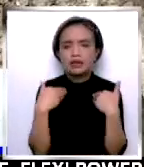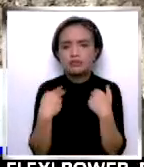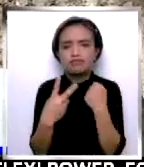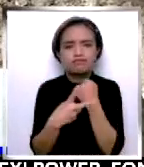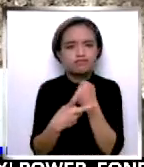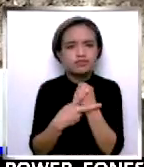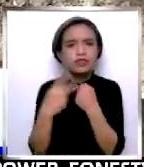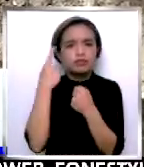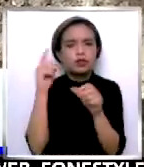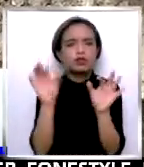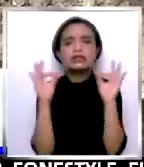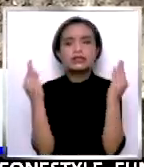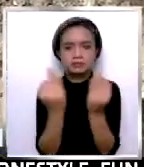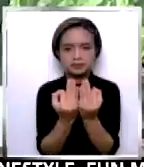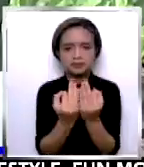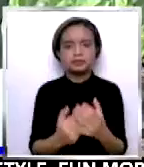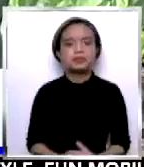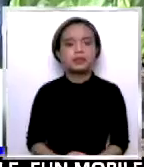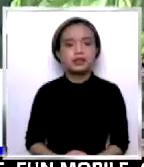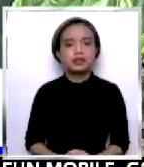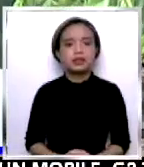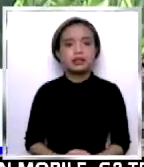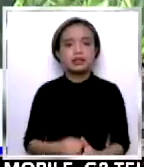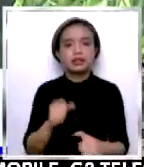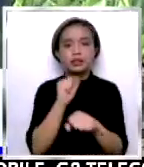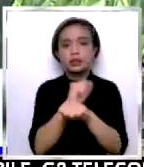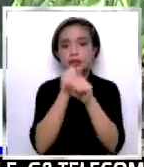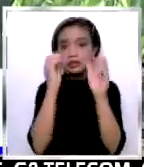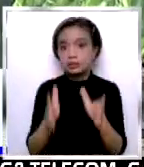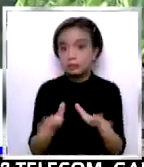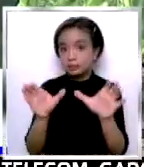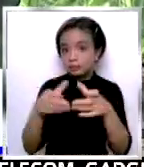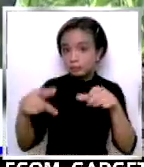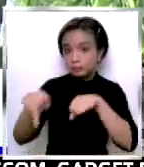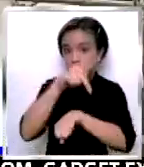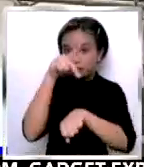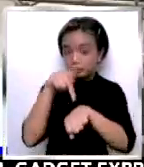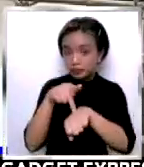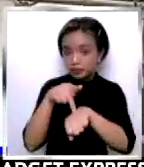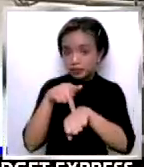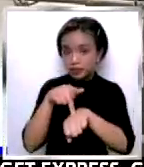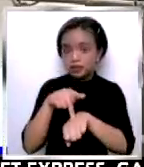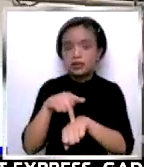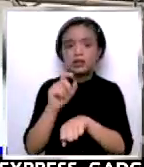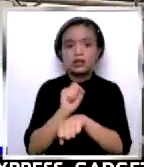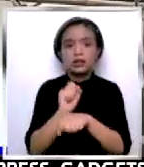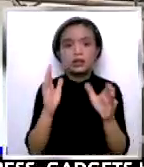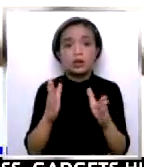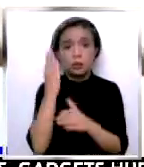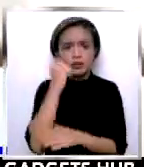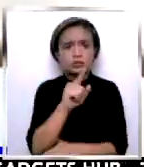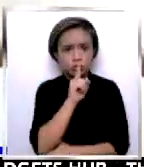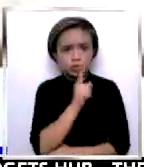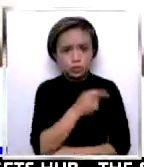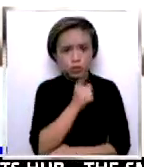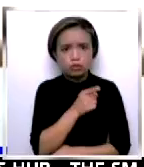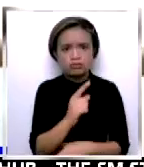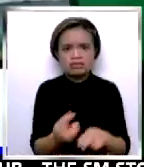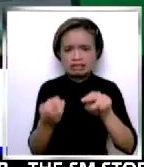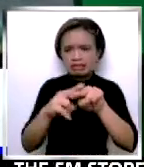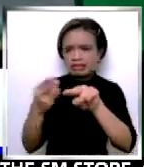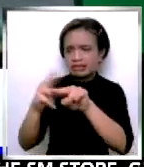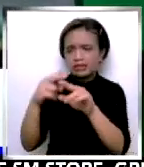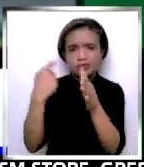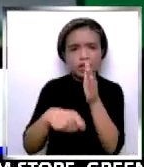pamilya po. Batid daw ng Employers Confederation of the Philippines ang sentimiento ng mga manggagawa dahil totoo namang nagtaasan talaga ang presyo ng